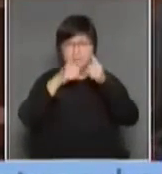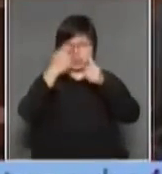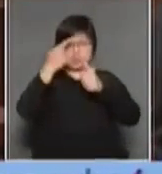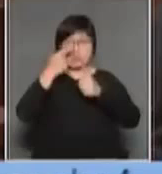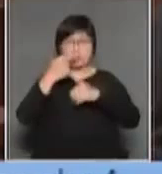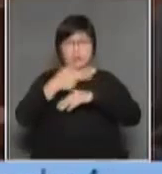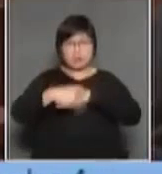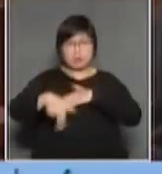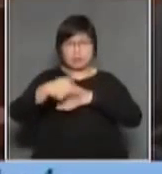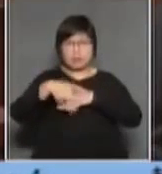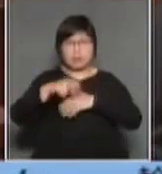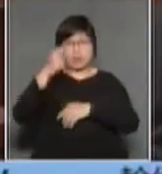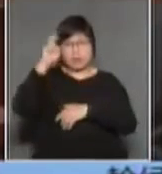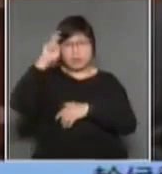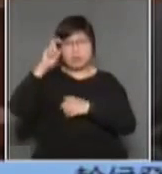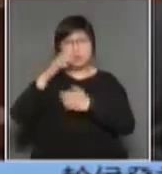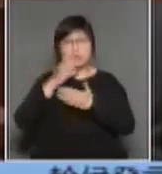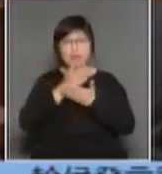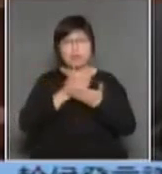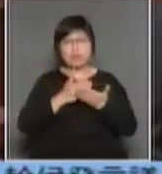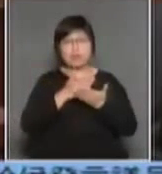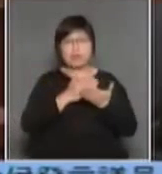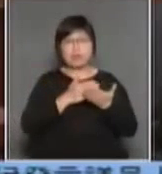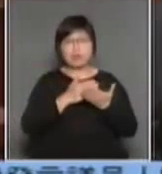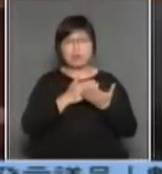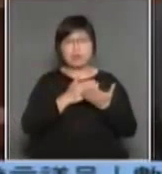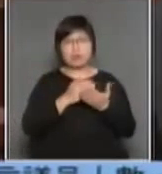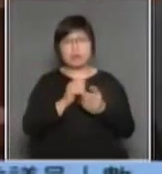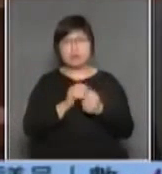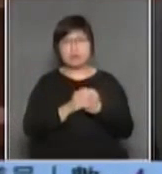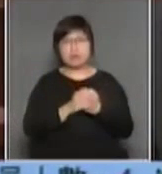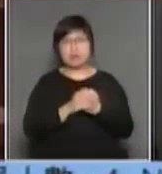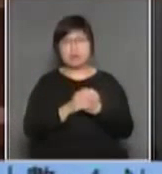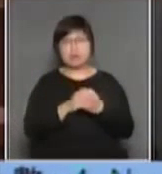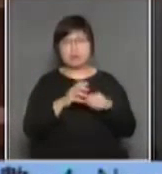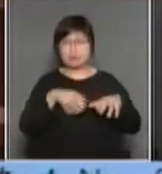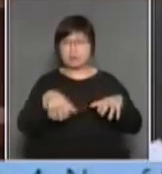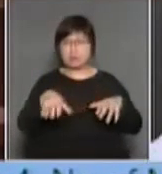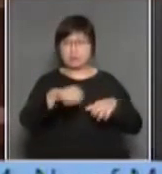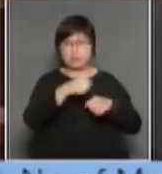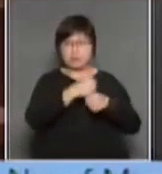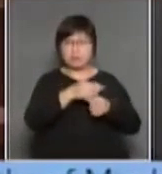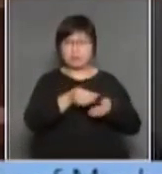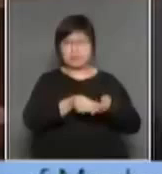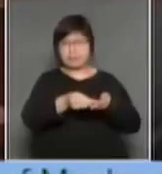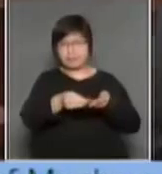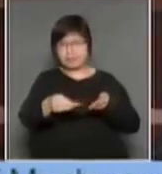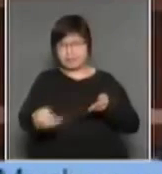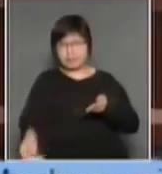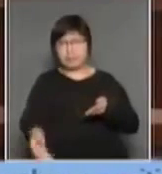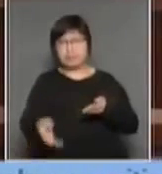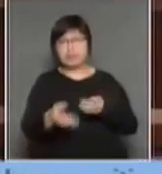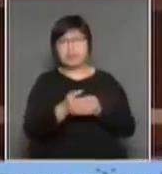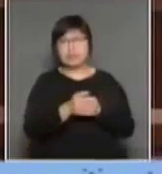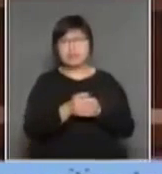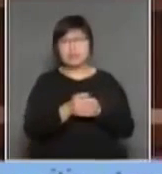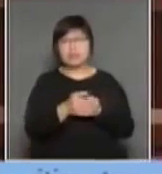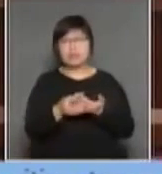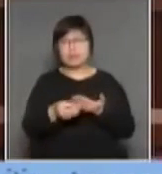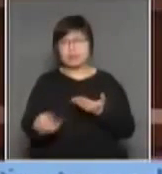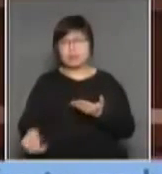法，考慮有部分的這些區域的工作下放到去區議